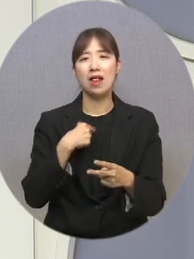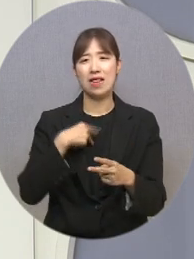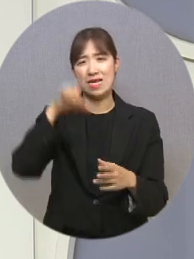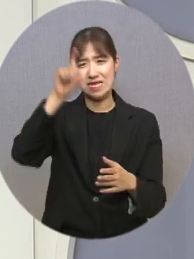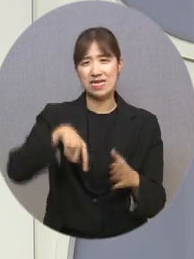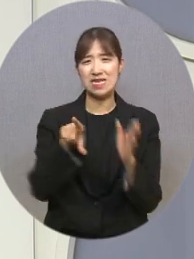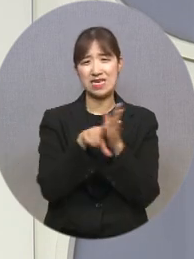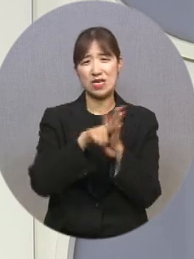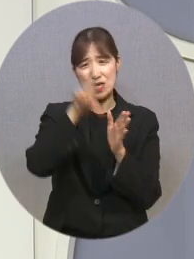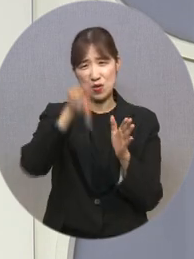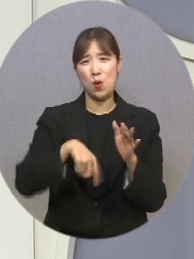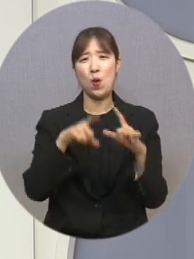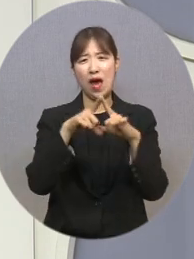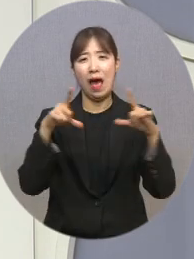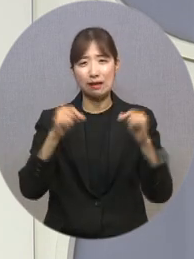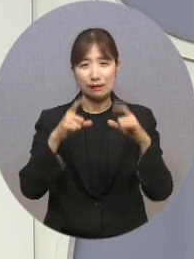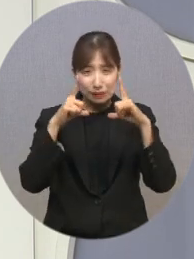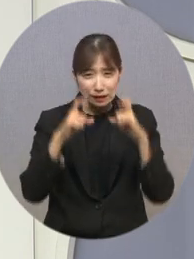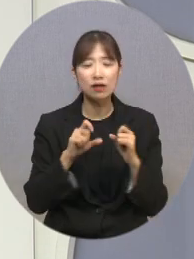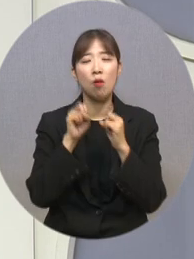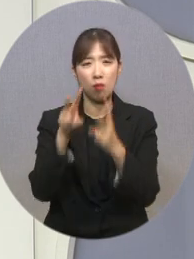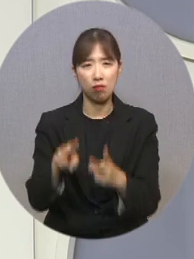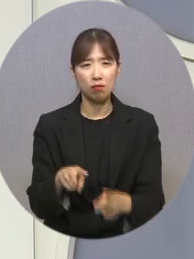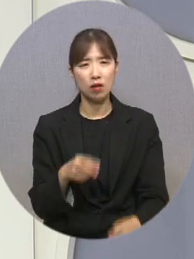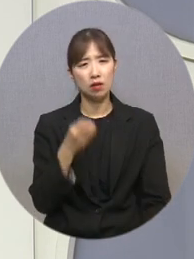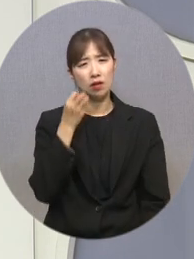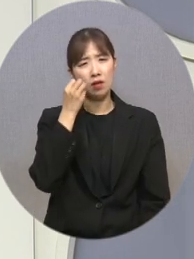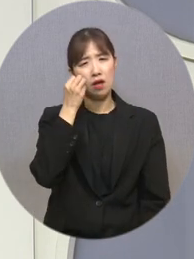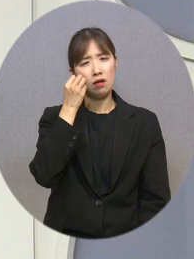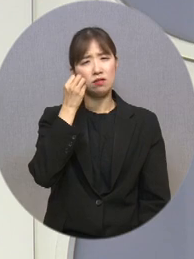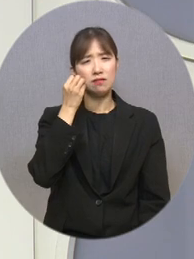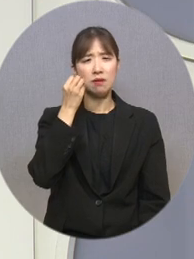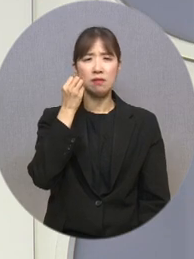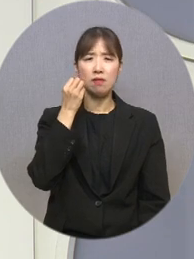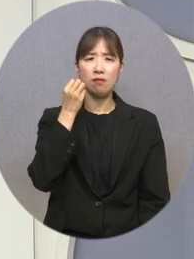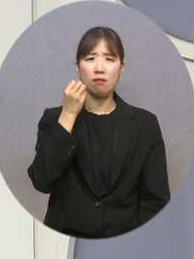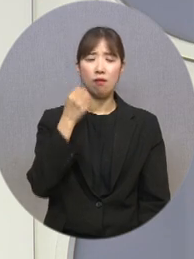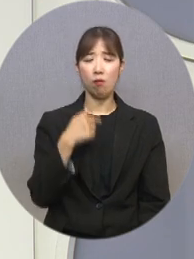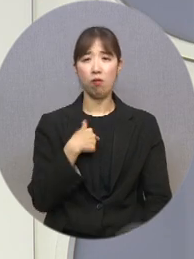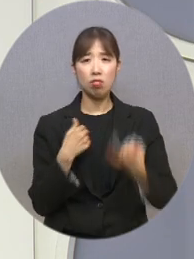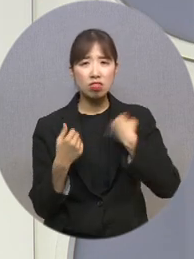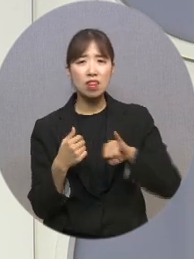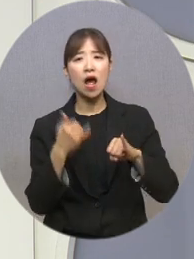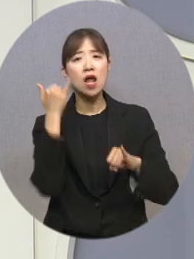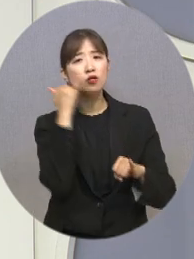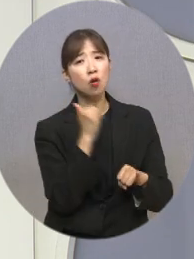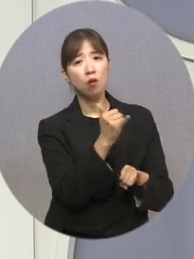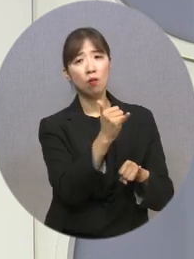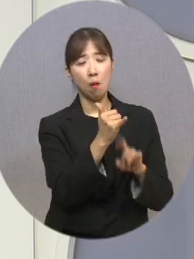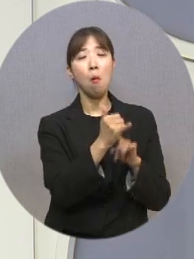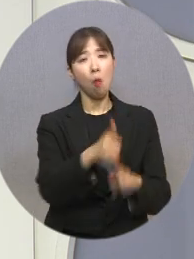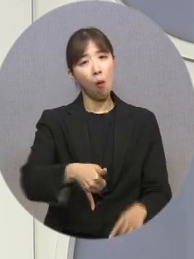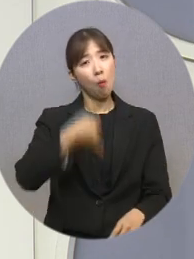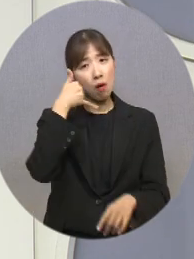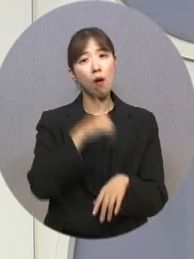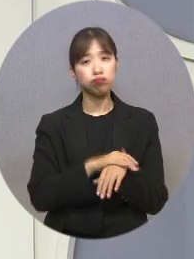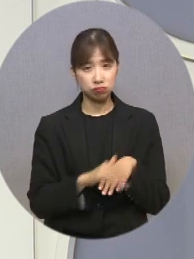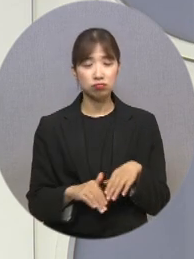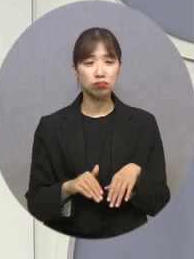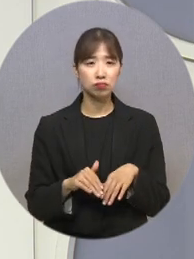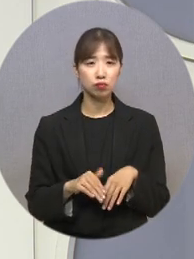찍어달라고 해서 또 그거 보내주고 보내고 나서 좀 이상하다는 생각이 들어서 그 자기 딸한테 전화해봤더니 딸이 전화를 받는 거예요.